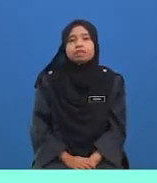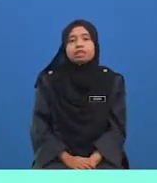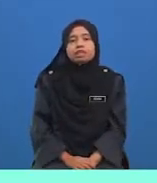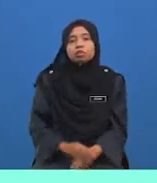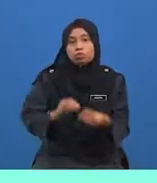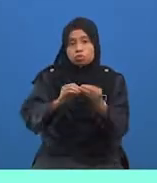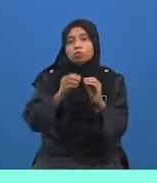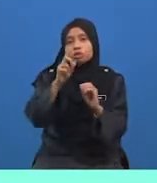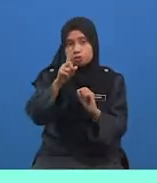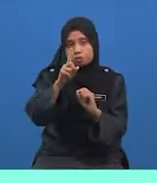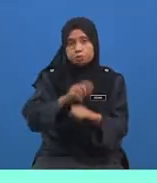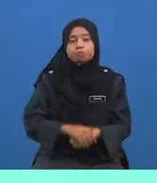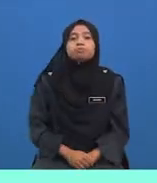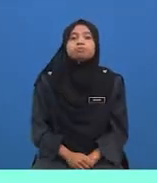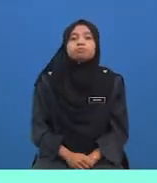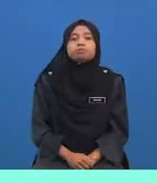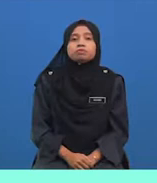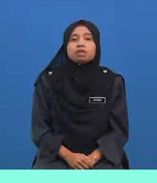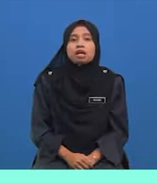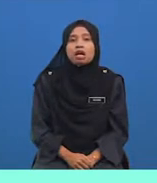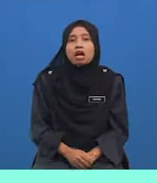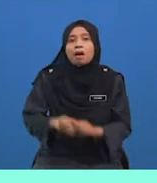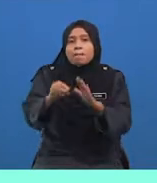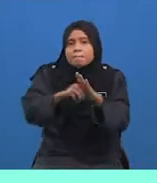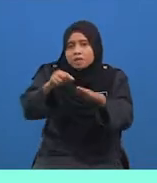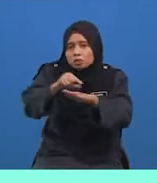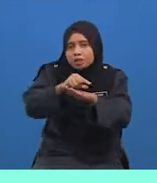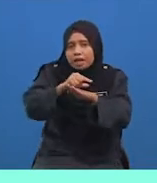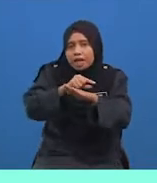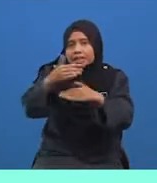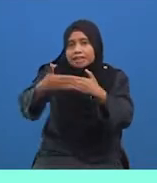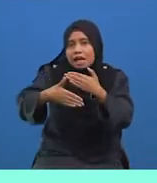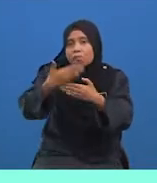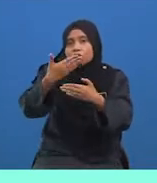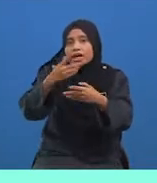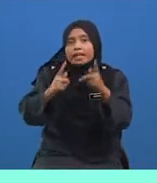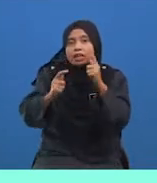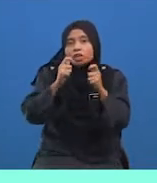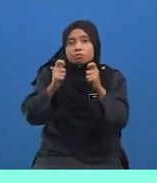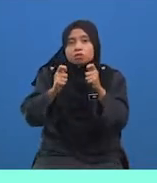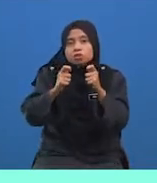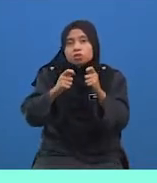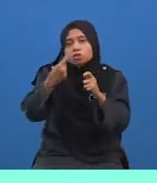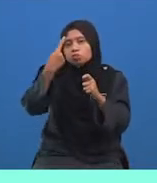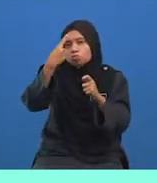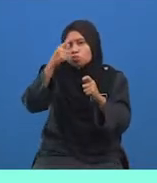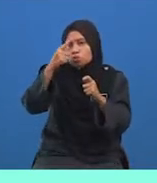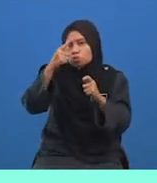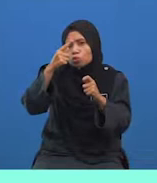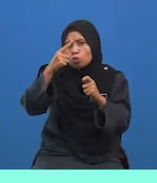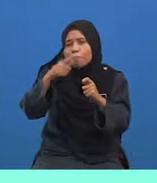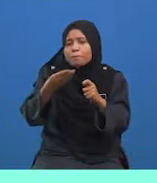Etika yang pertama adalah menggunakan kemudahan telekomunikasi